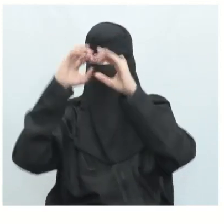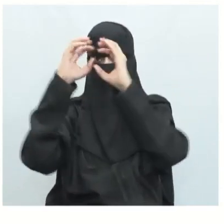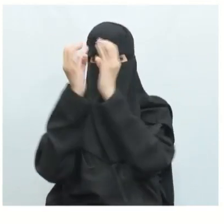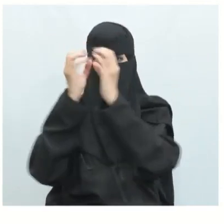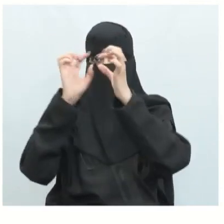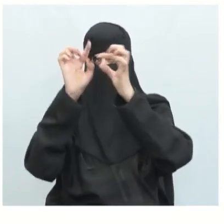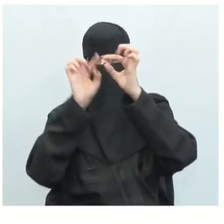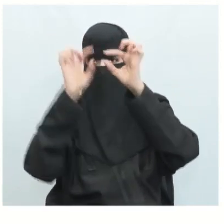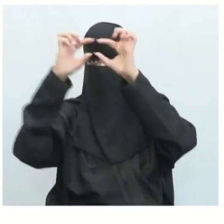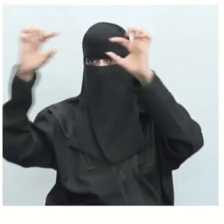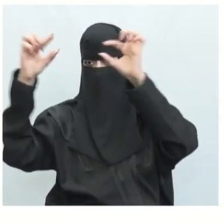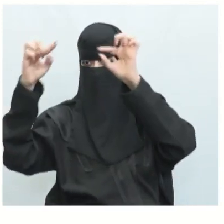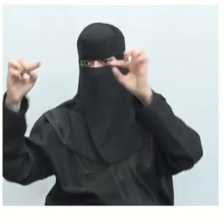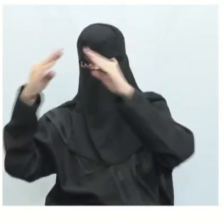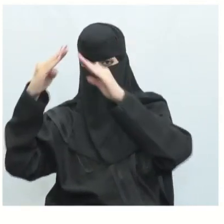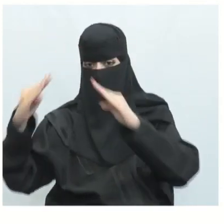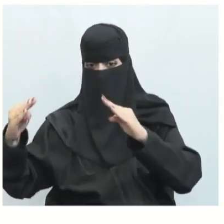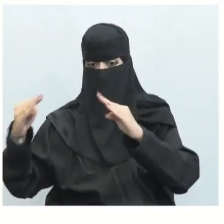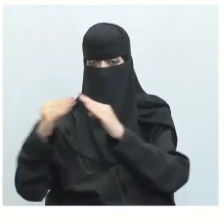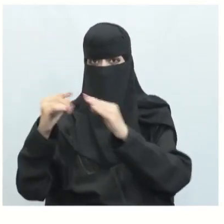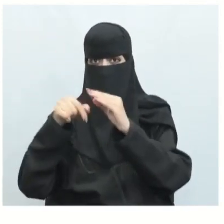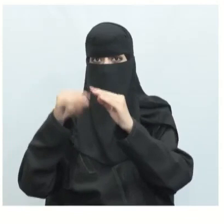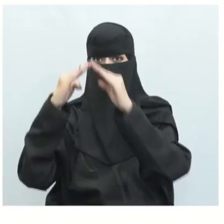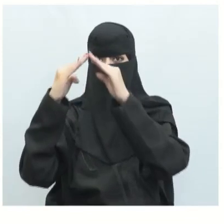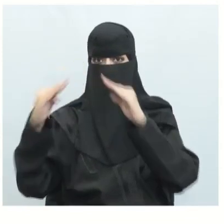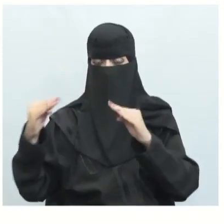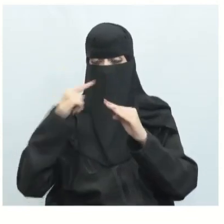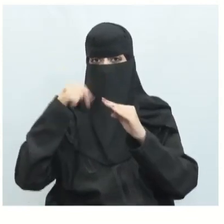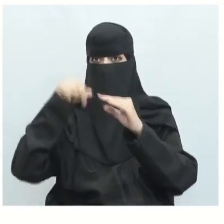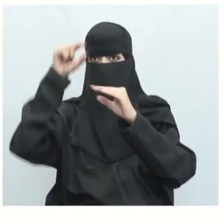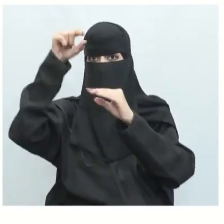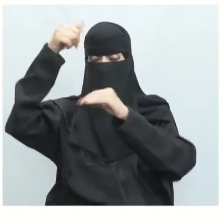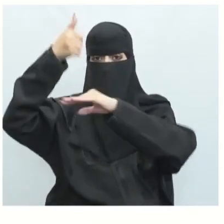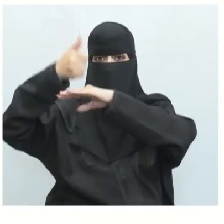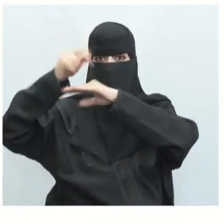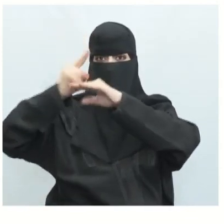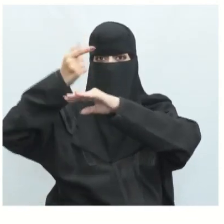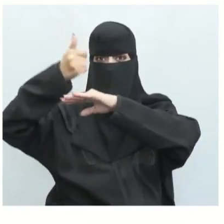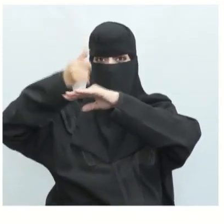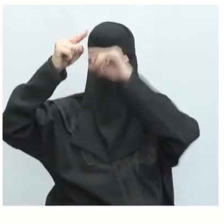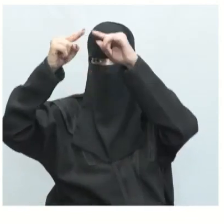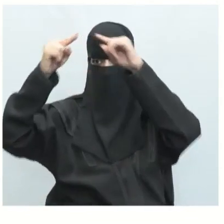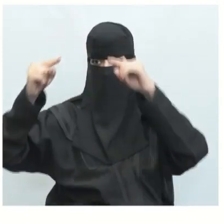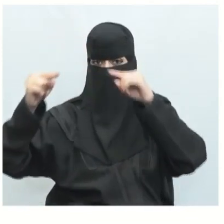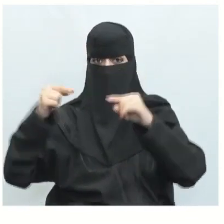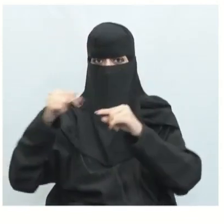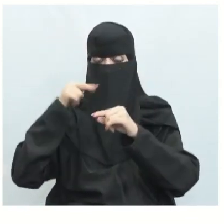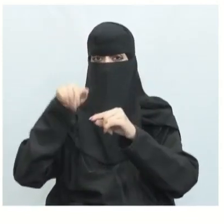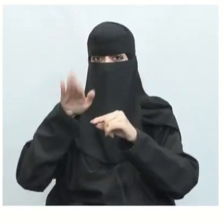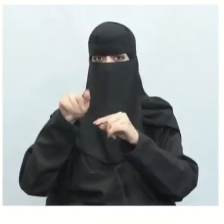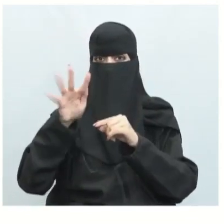فيها نموذجا هرميا اذا في الشجره هنالك لدينا نموذج هرمي تمثل هذه